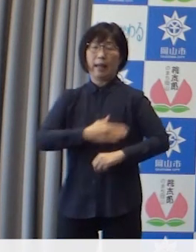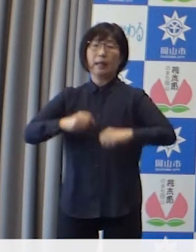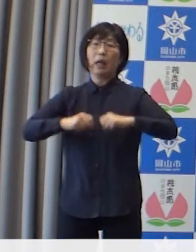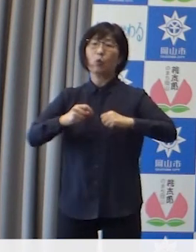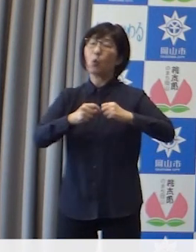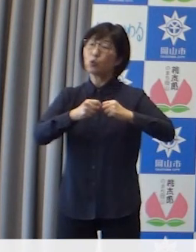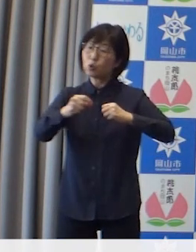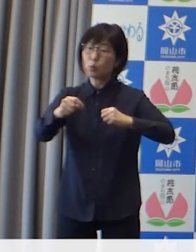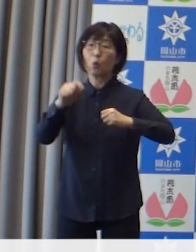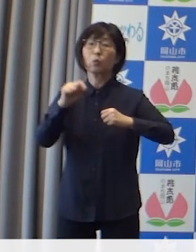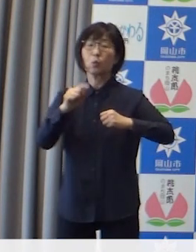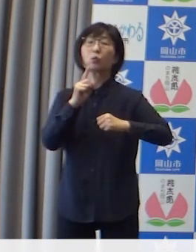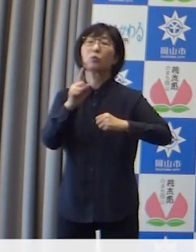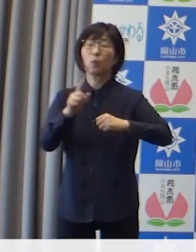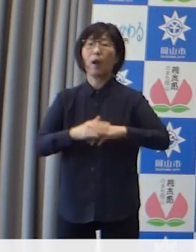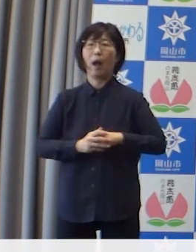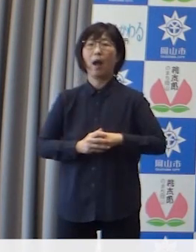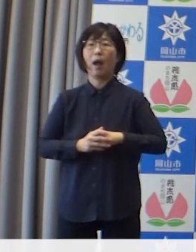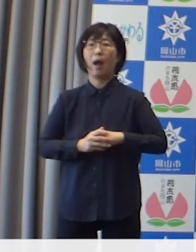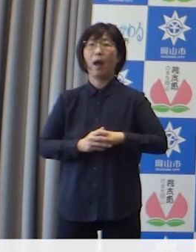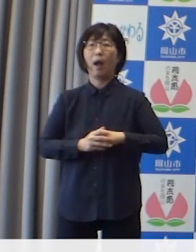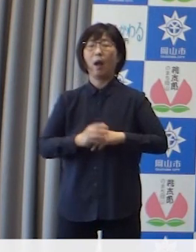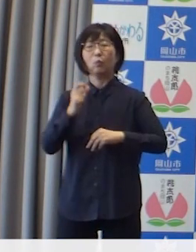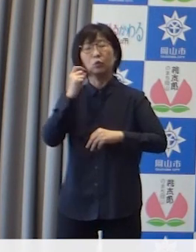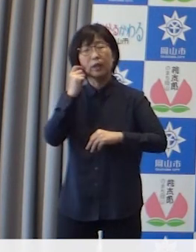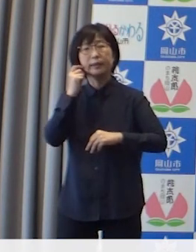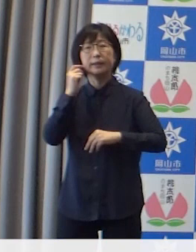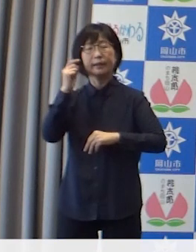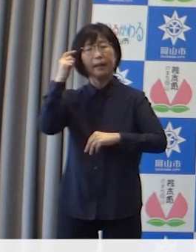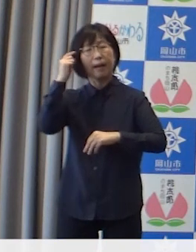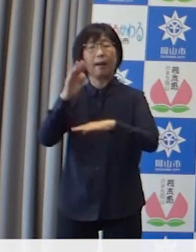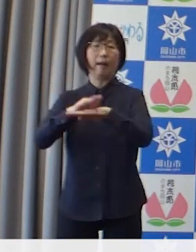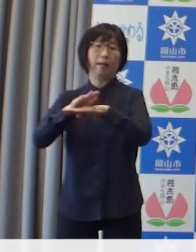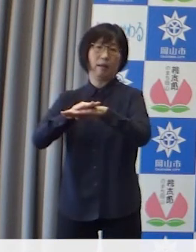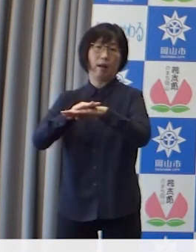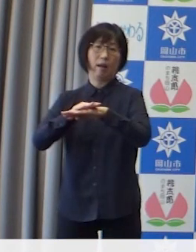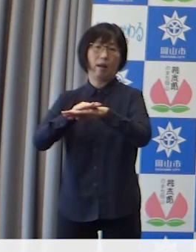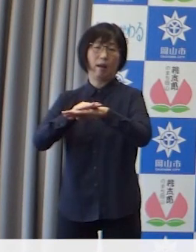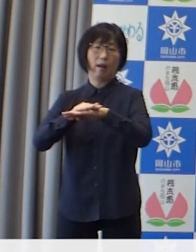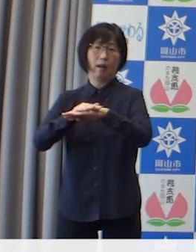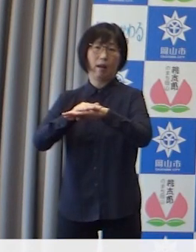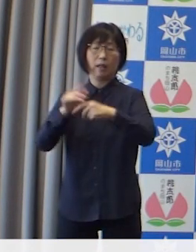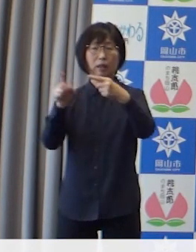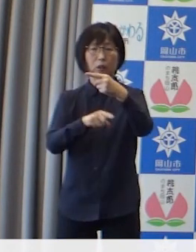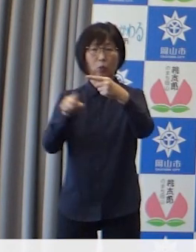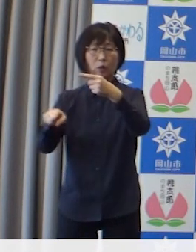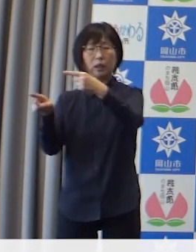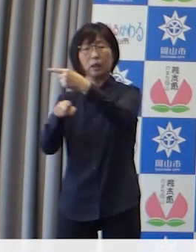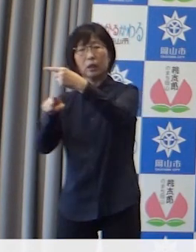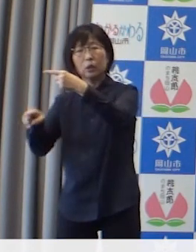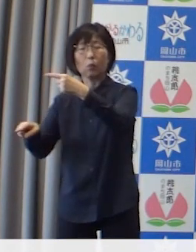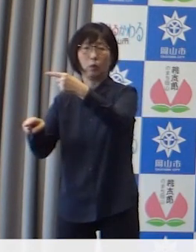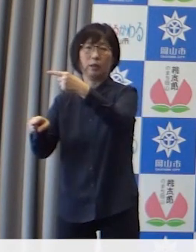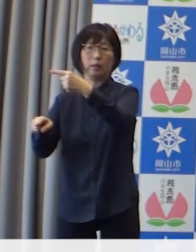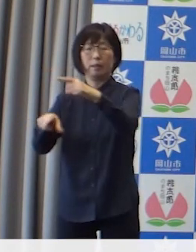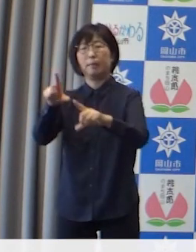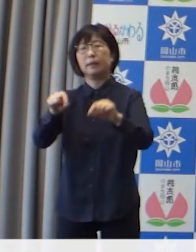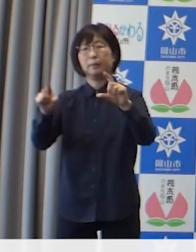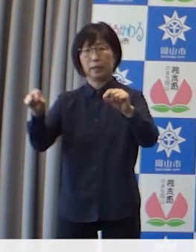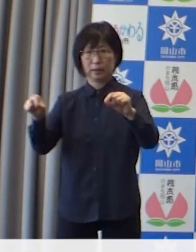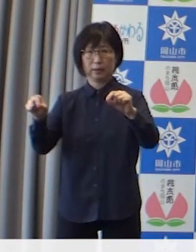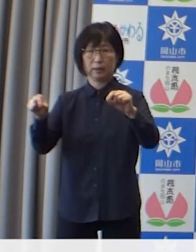ていうのは非常に難しい概念、人によって変わりうる概念であるんです